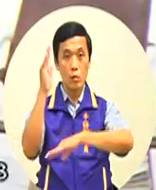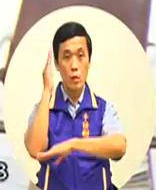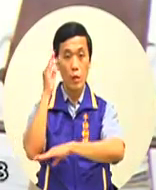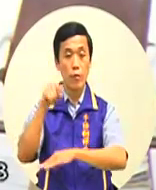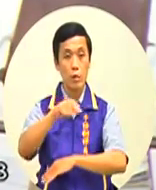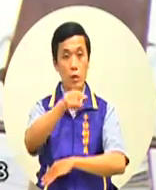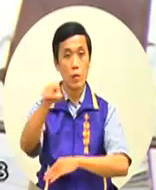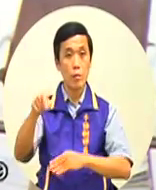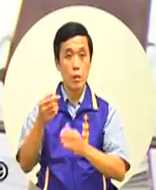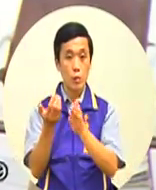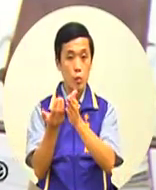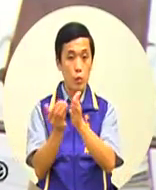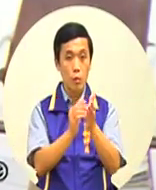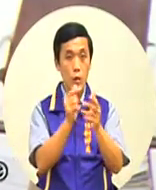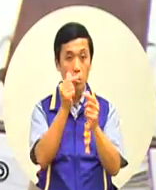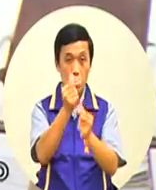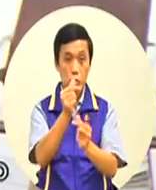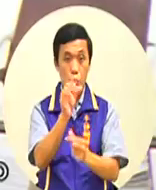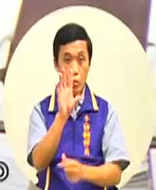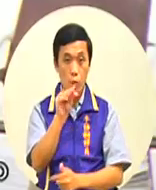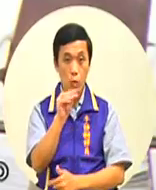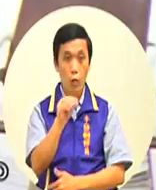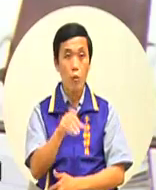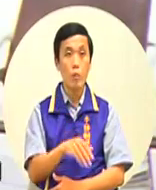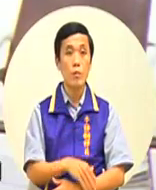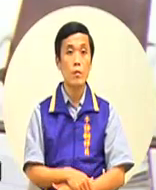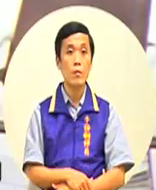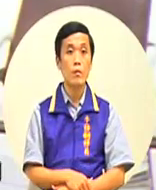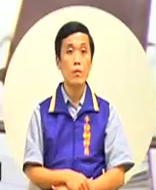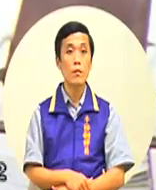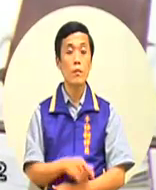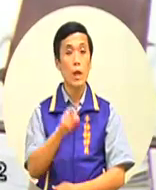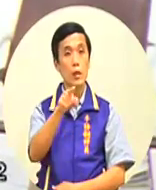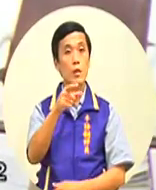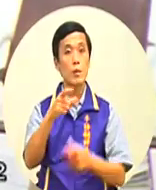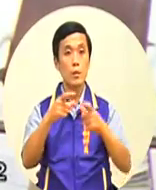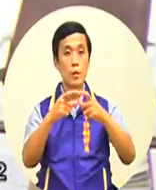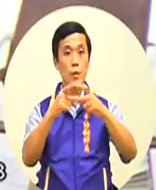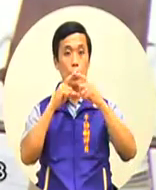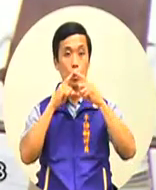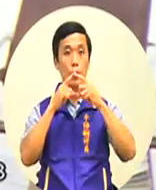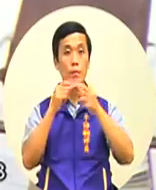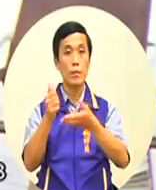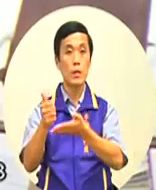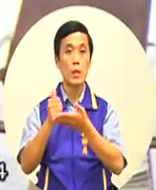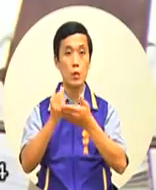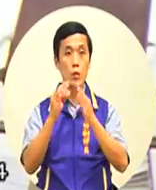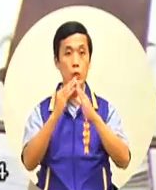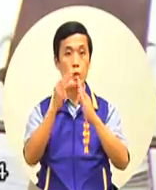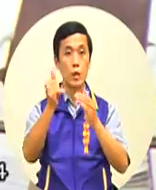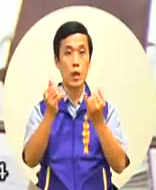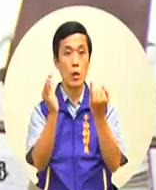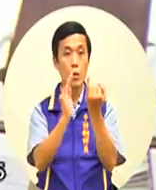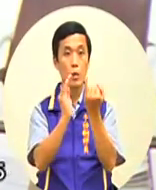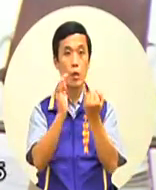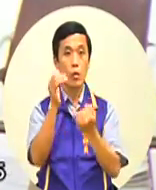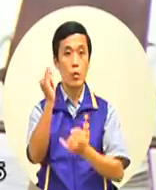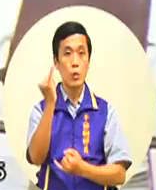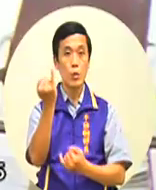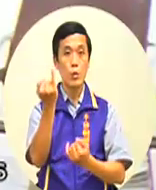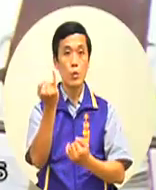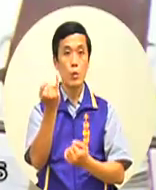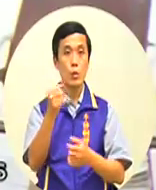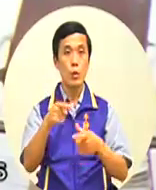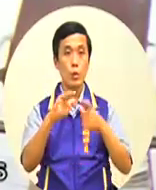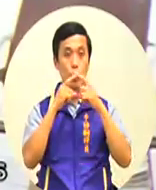那你是不是给我那个好？来，你回答一下。 还请姚局长答复。 那，啊，你是不是先跟我